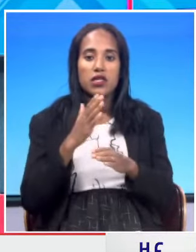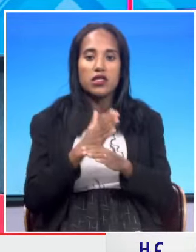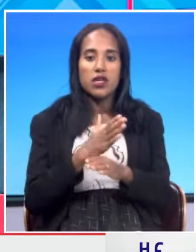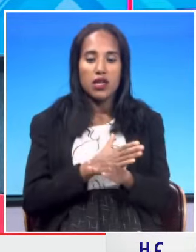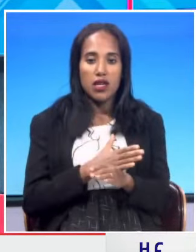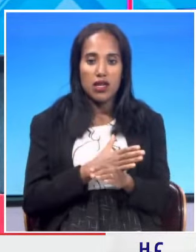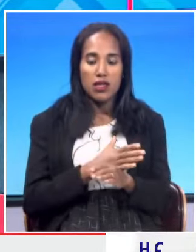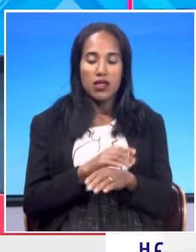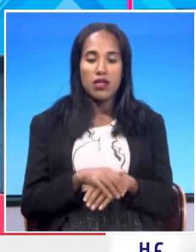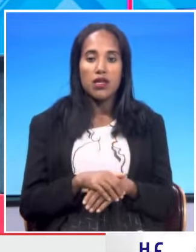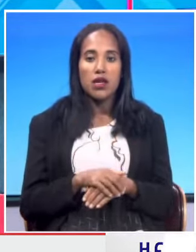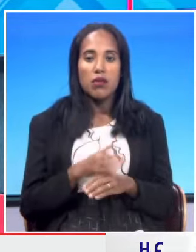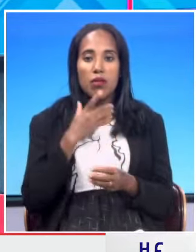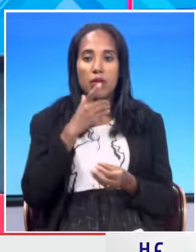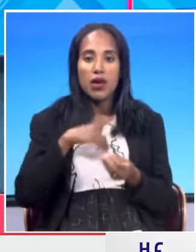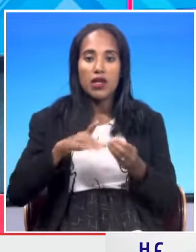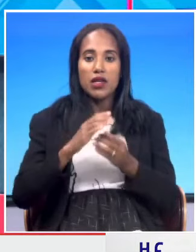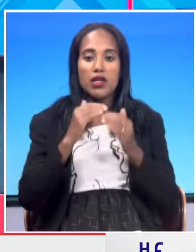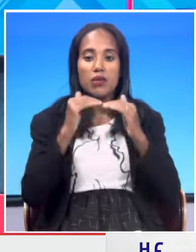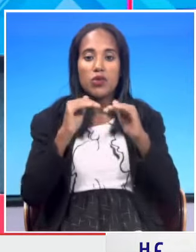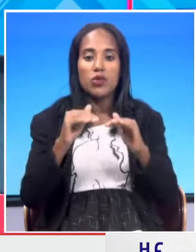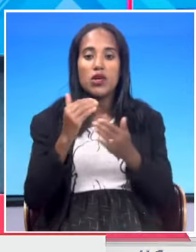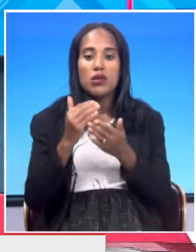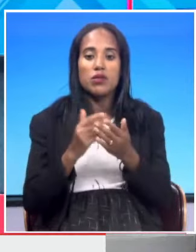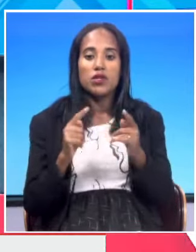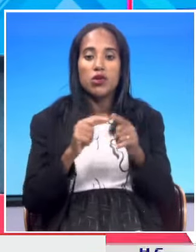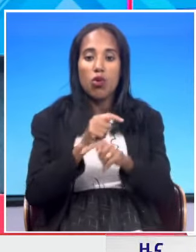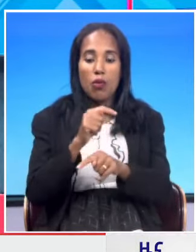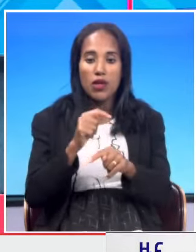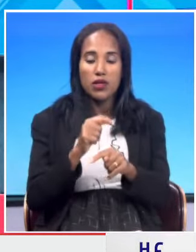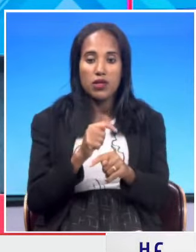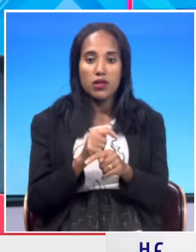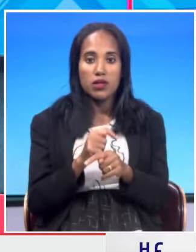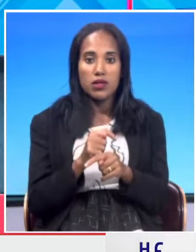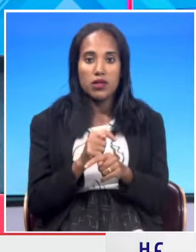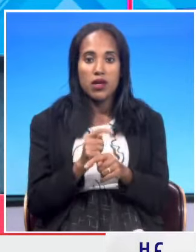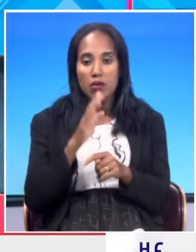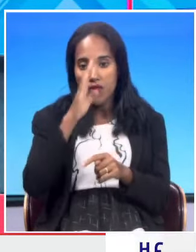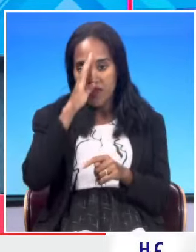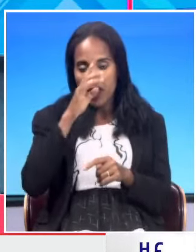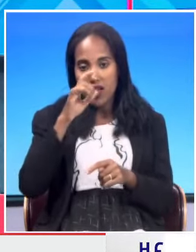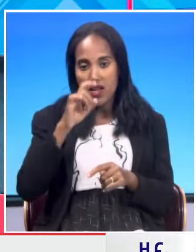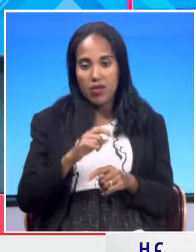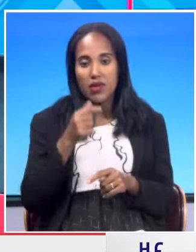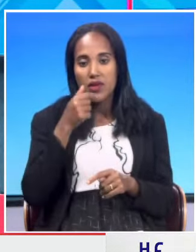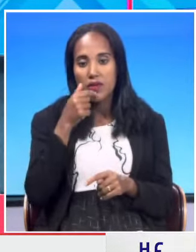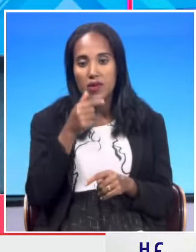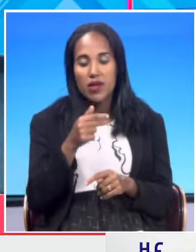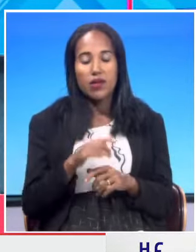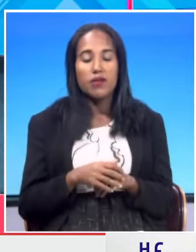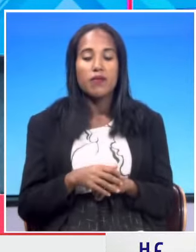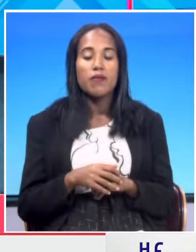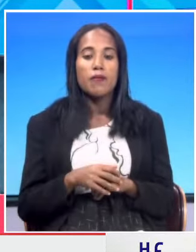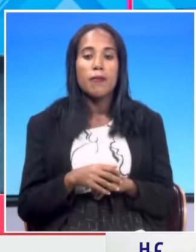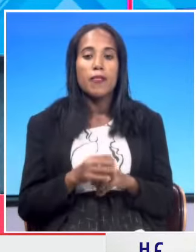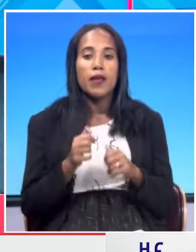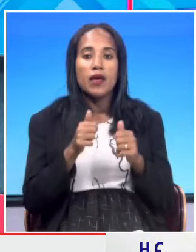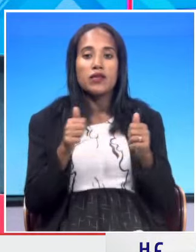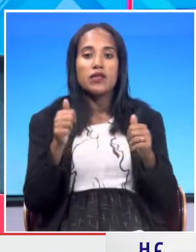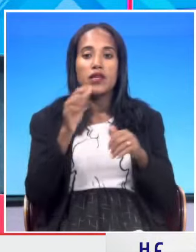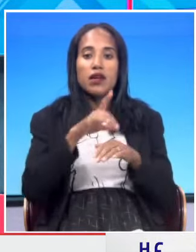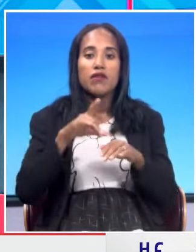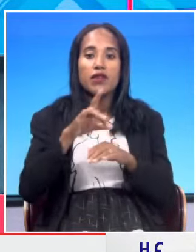እናስተካክላለን። ለአማራ ክልል የሚመጡ የትምህርት ተቋማትን መፍጠር አለን የሚል እጅግ ከፍተኛ